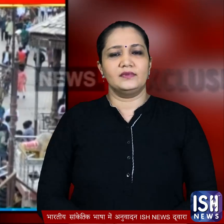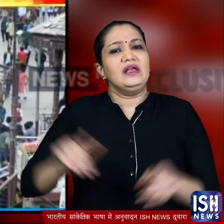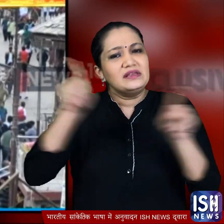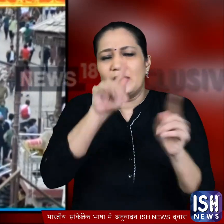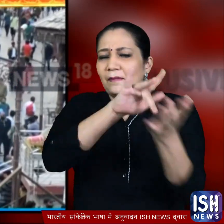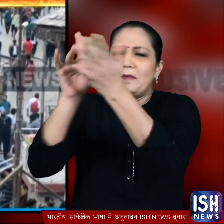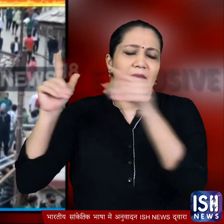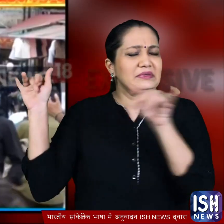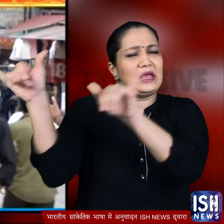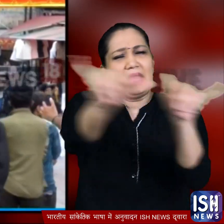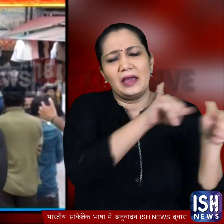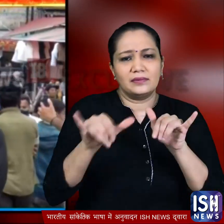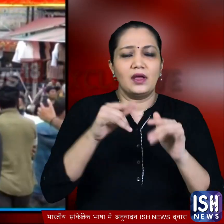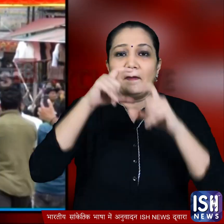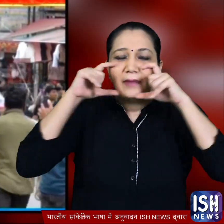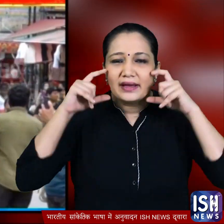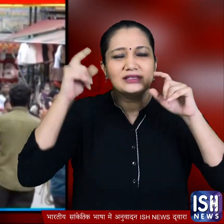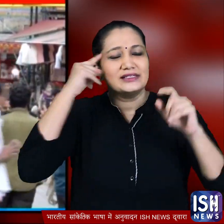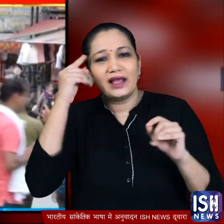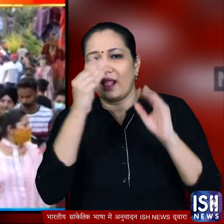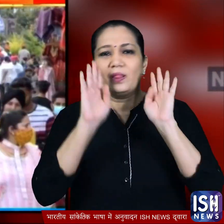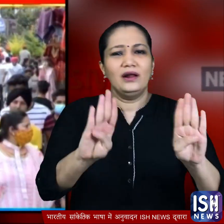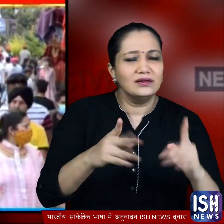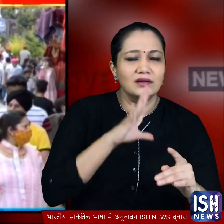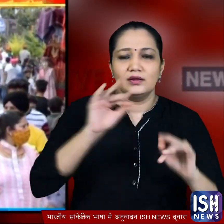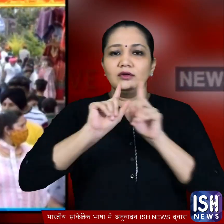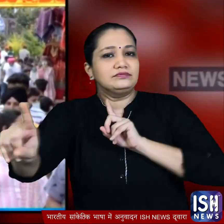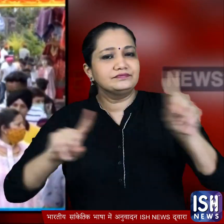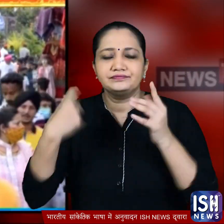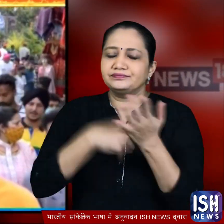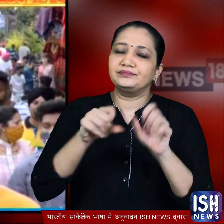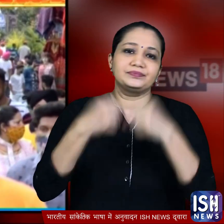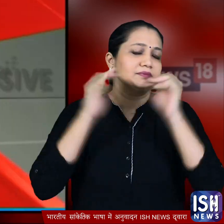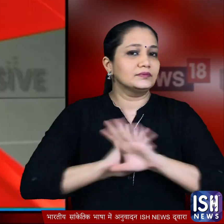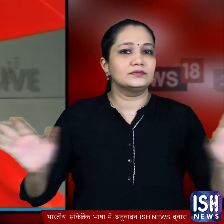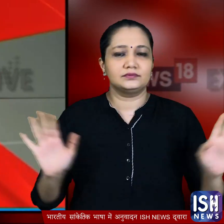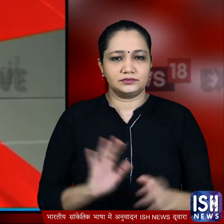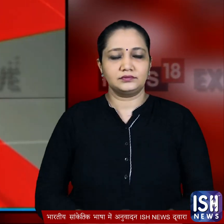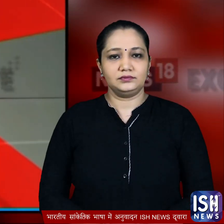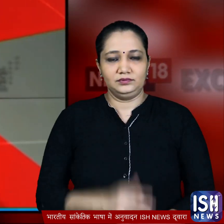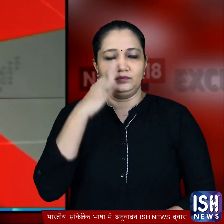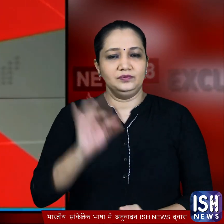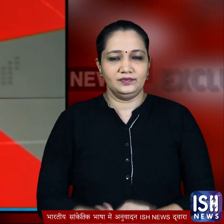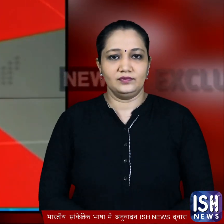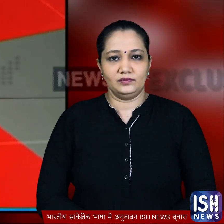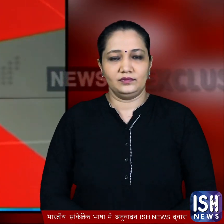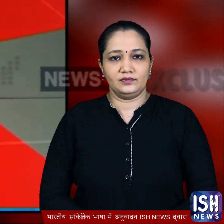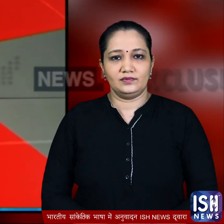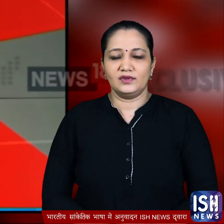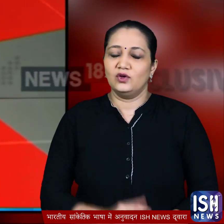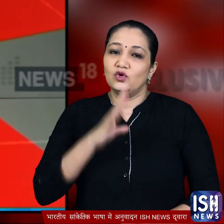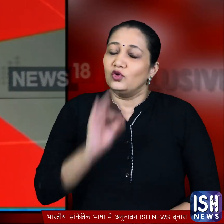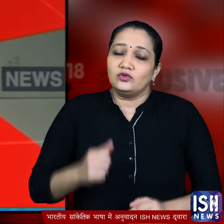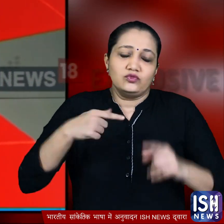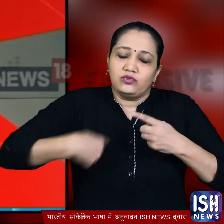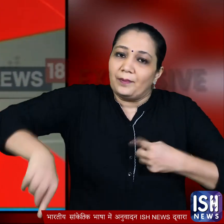लगभग हर जगह एक जैसे ही नजर आए। मास्क के नाम पर दिखावा और तय दूरी बनाने के नियम से तौबा। सौभाग्य की एक बात है कि हम लोग गजब